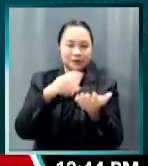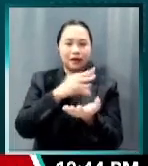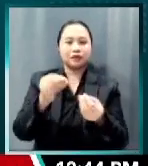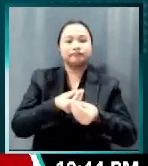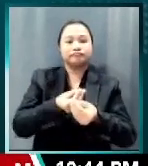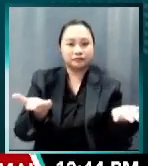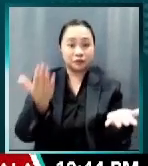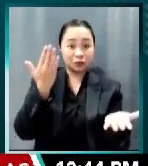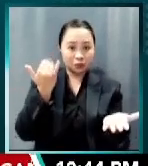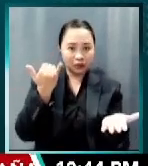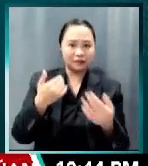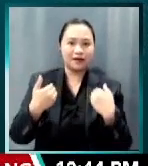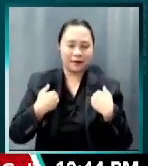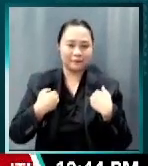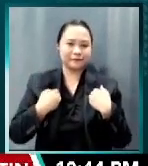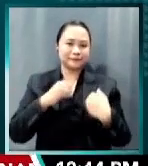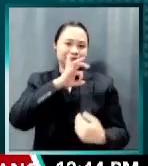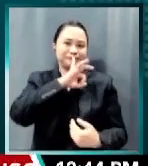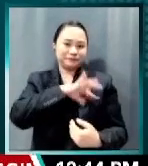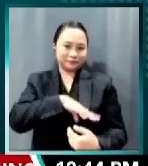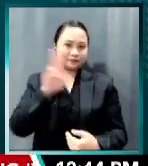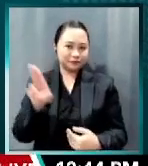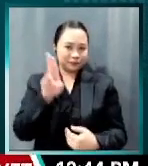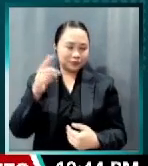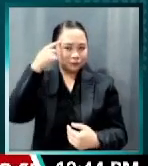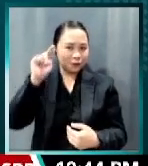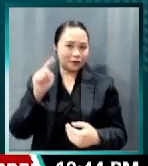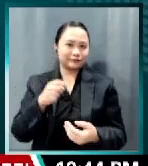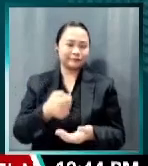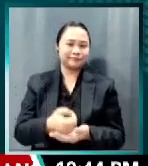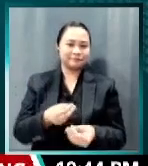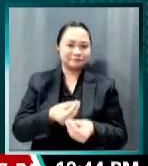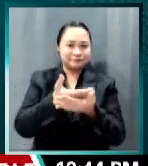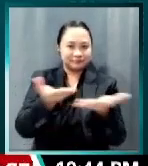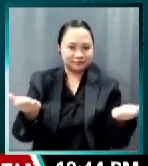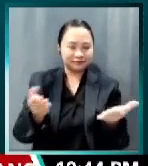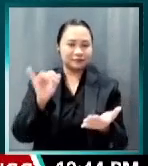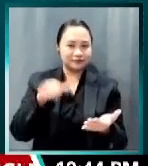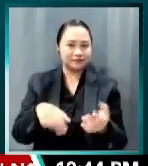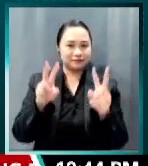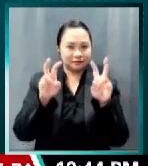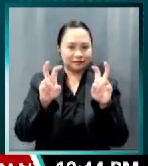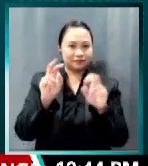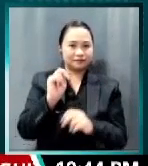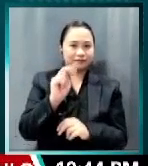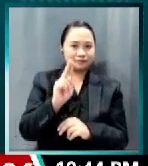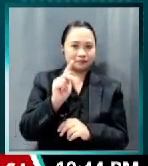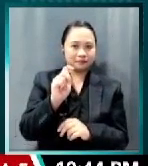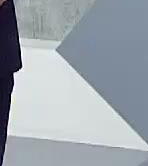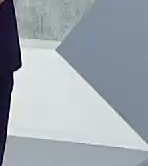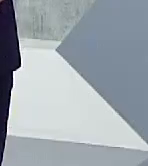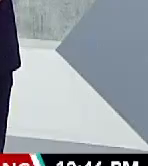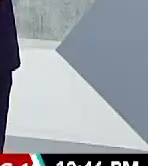malaking bahagi ng kikitain ay gagamitin sa charity projects, partikular sa Nutribon Feeding Program. Mav Gonzalez, GMA News.